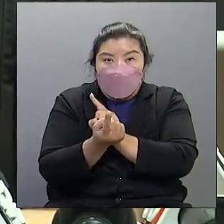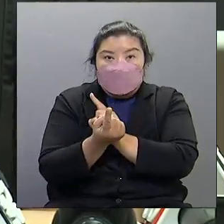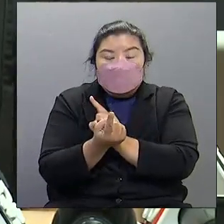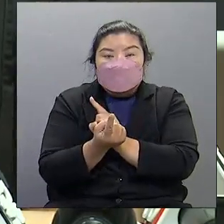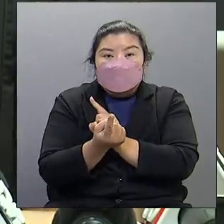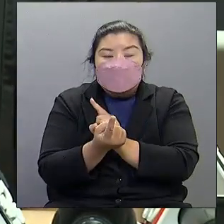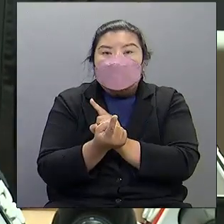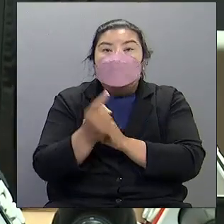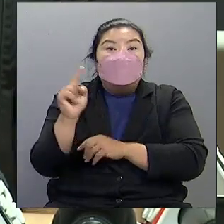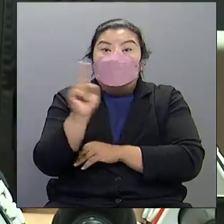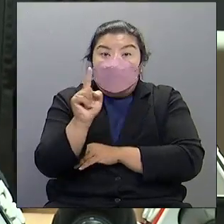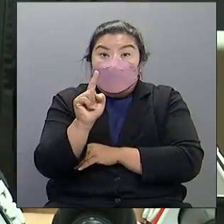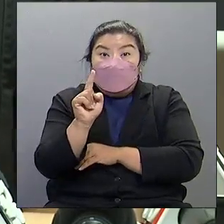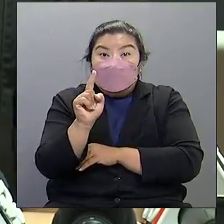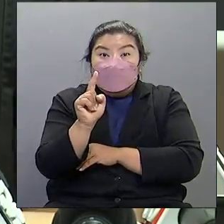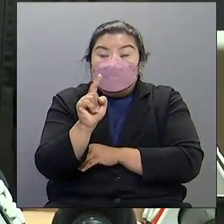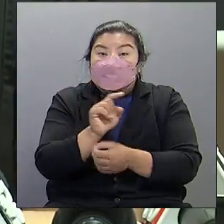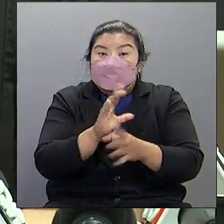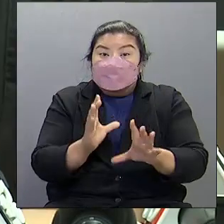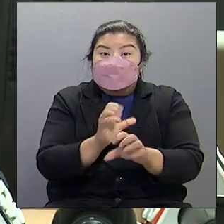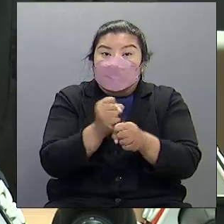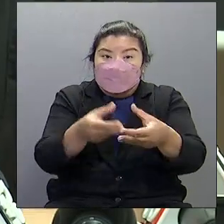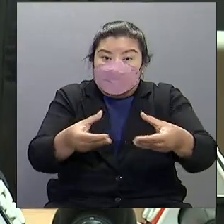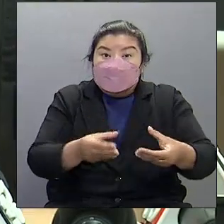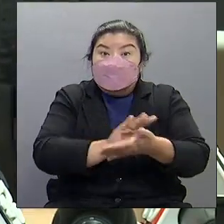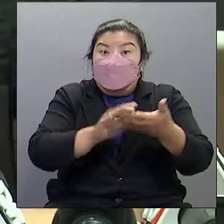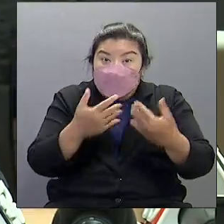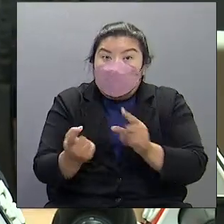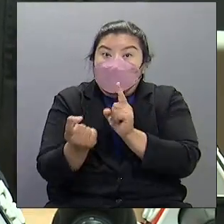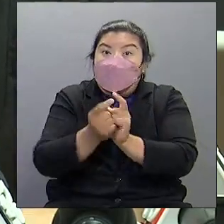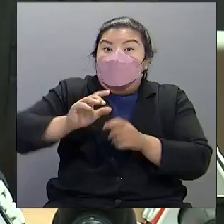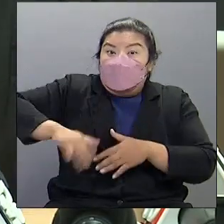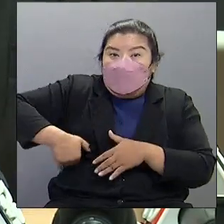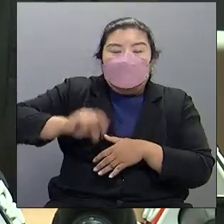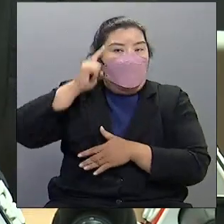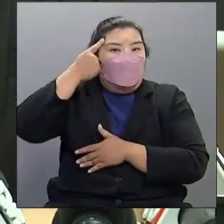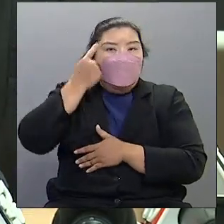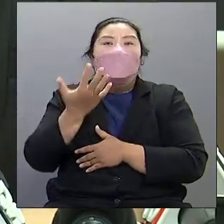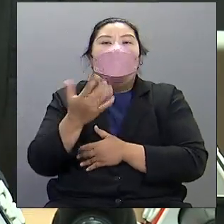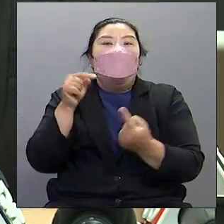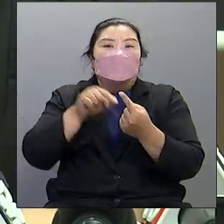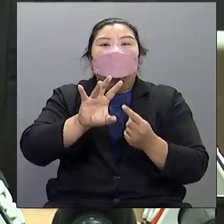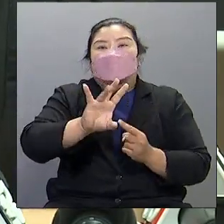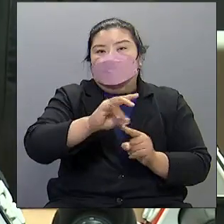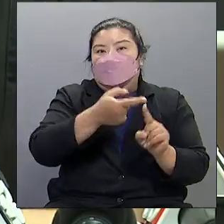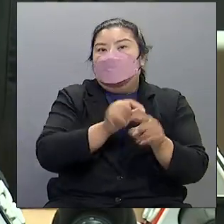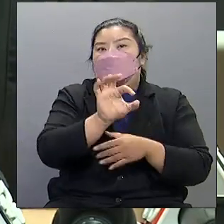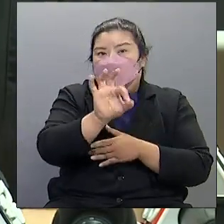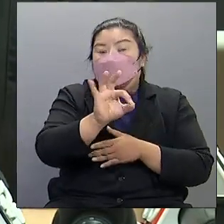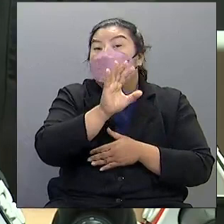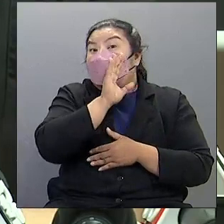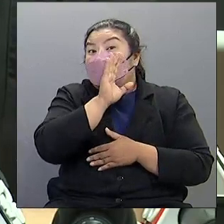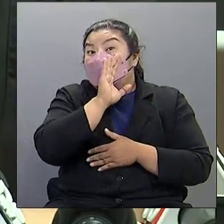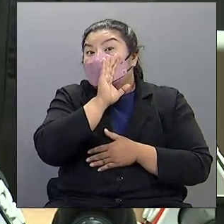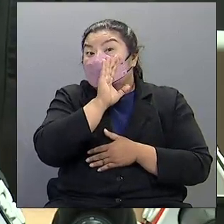พนักงานสอบสวนสรุปสำนวนได้เสร็จหรือไม่เนี่ยก็รอดูหลังวันที่7ถ้าหลังวันที่7ไปแ